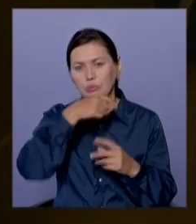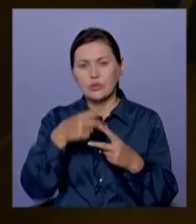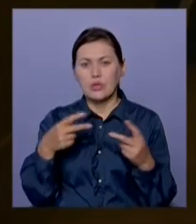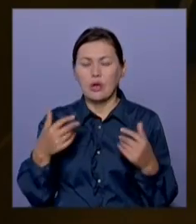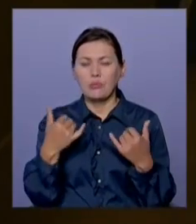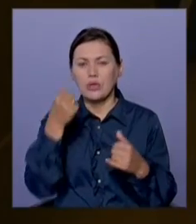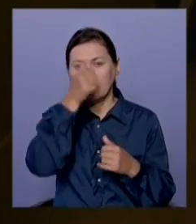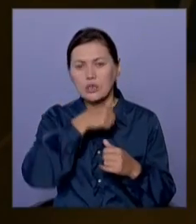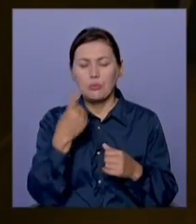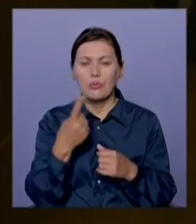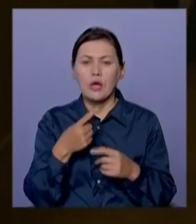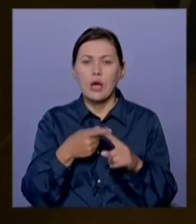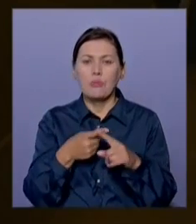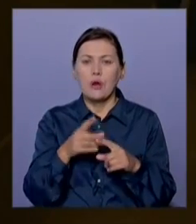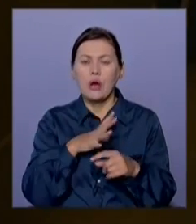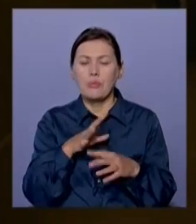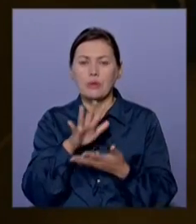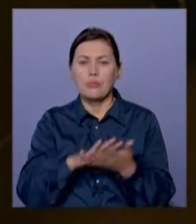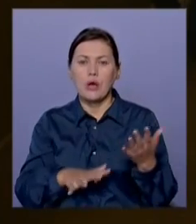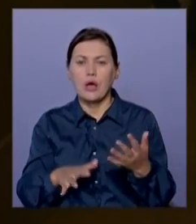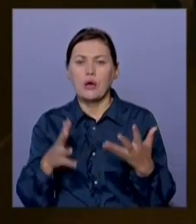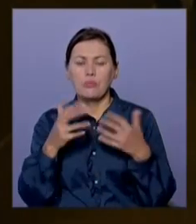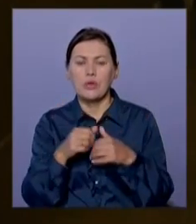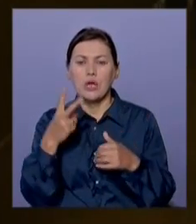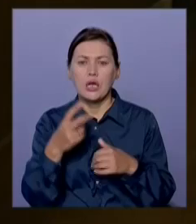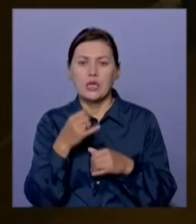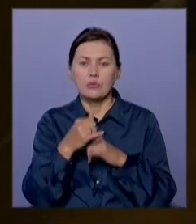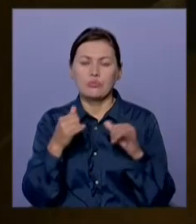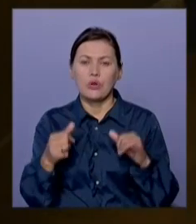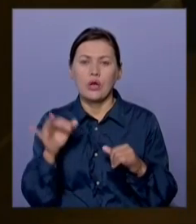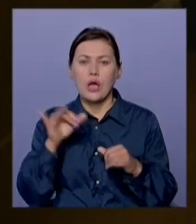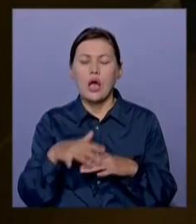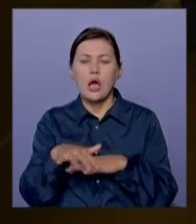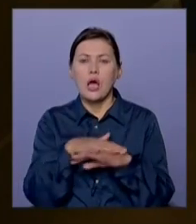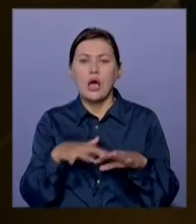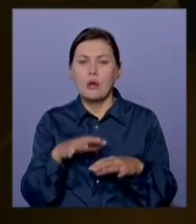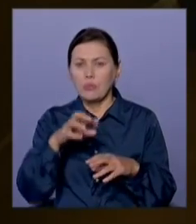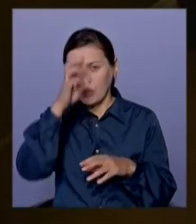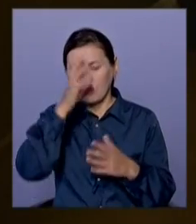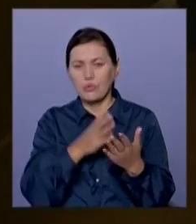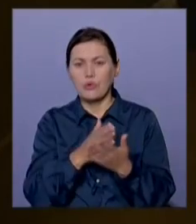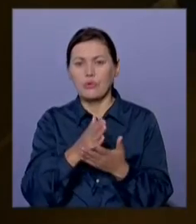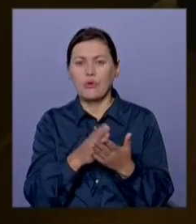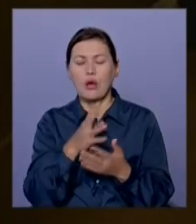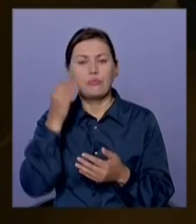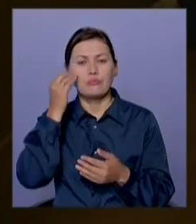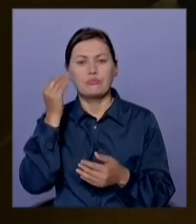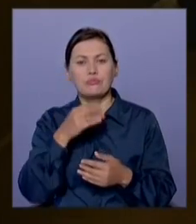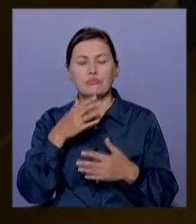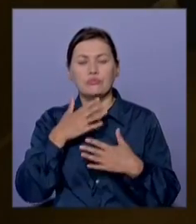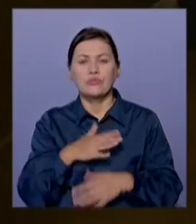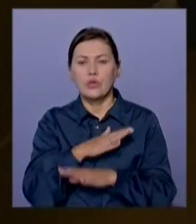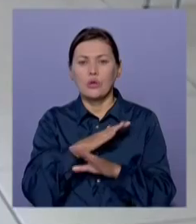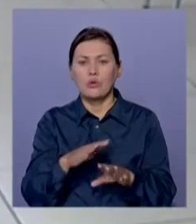салыстырғанда биылғы жылдың бірінші жартысында шағымданғандар қатары 2 есеге артқан. Яғни халықтың мемлекеттік қызметтің көрсетілу сапасына